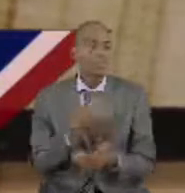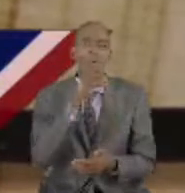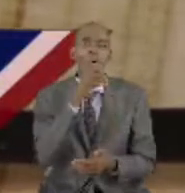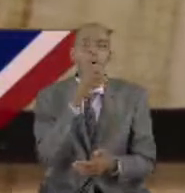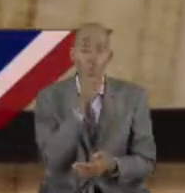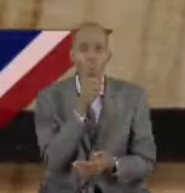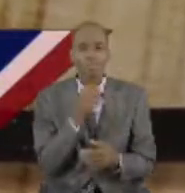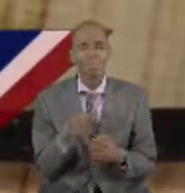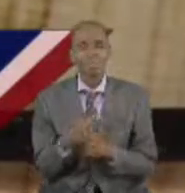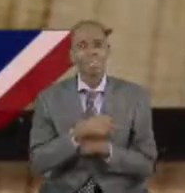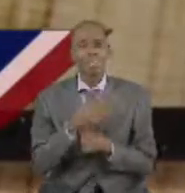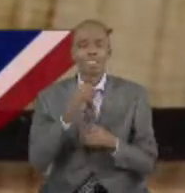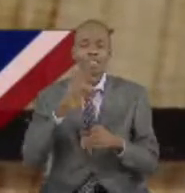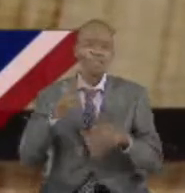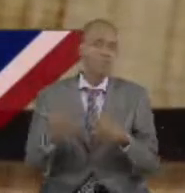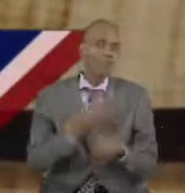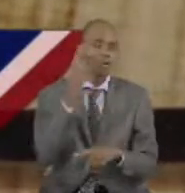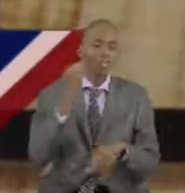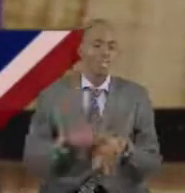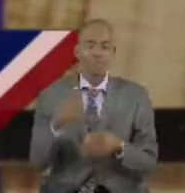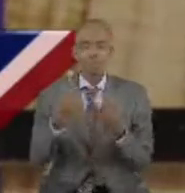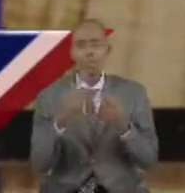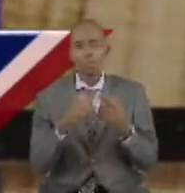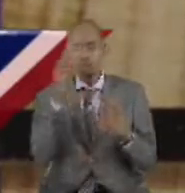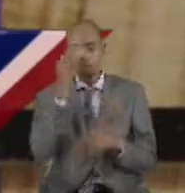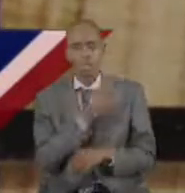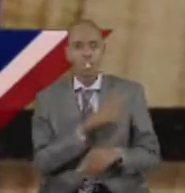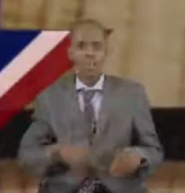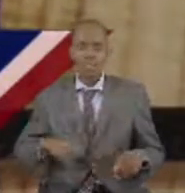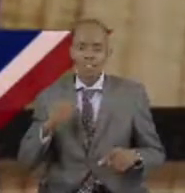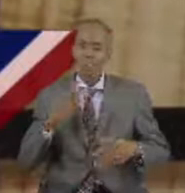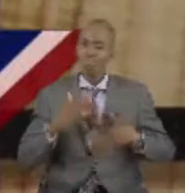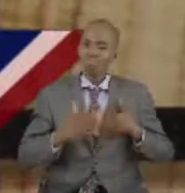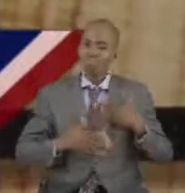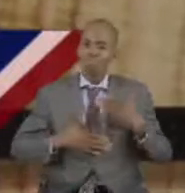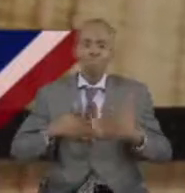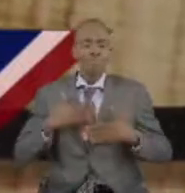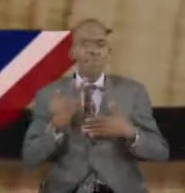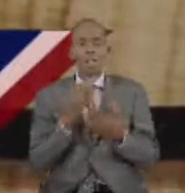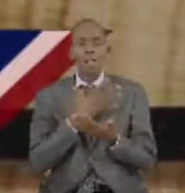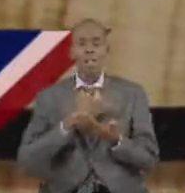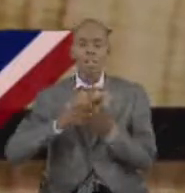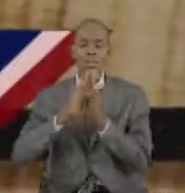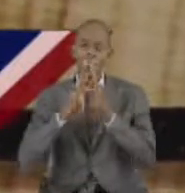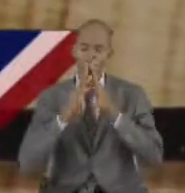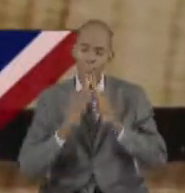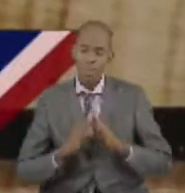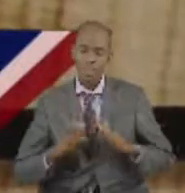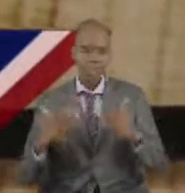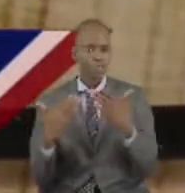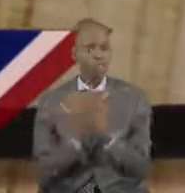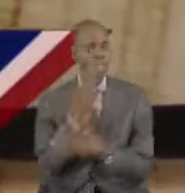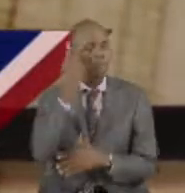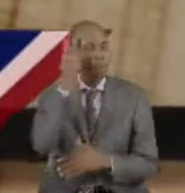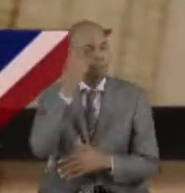le premier jour ou que vous avez rencontré le seigneur la joie la paix et le nouvel os via